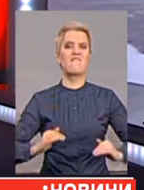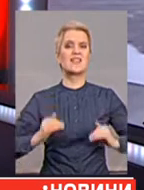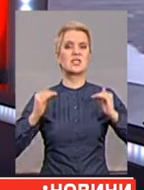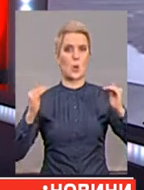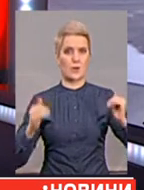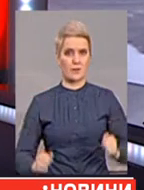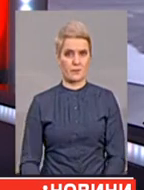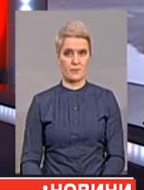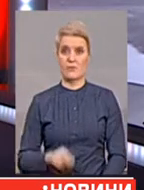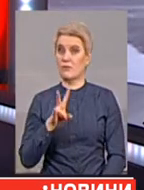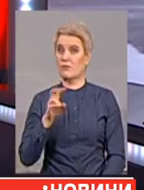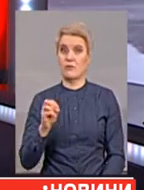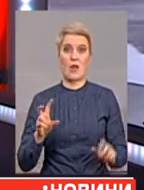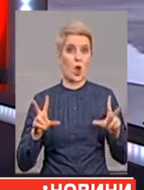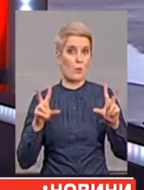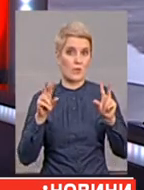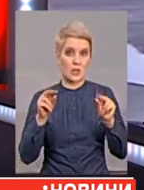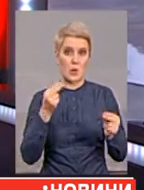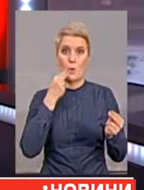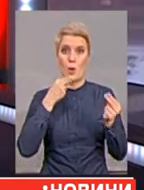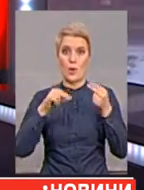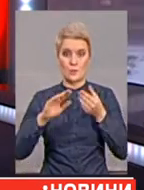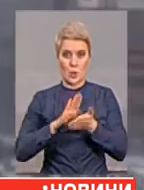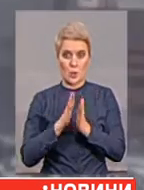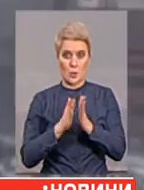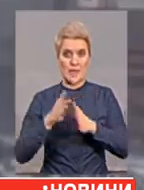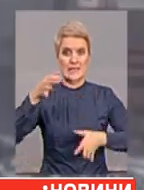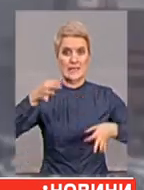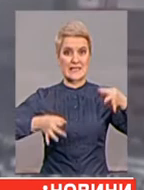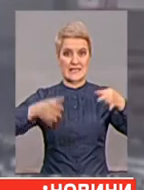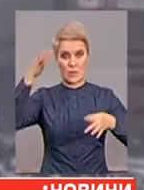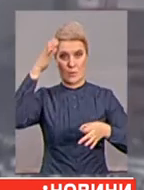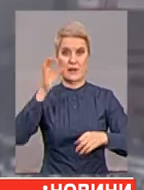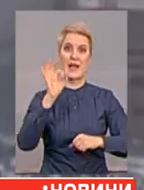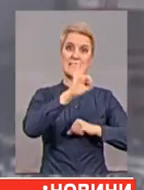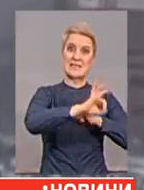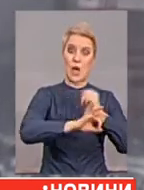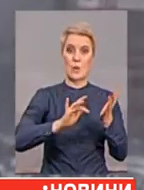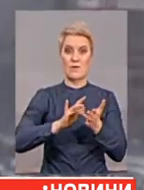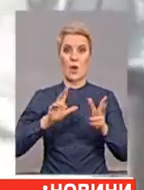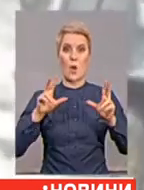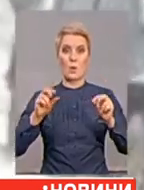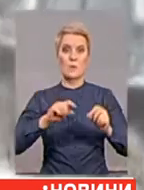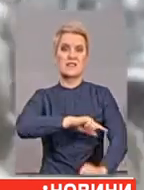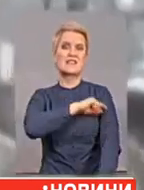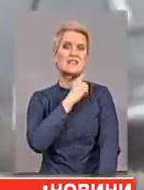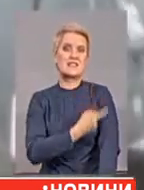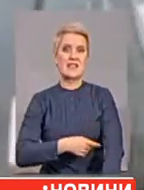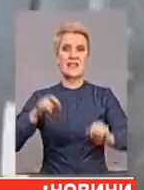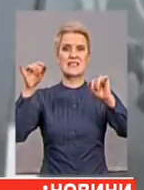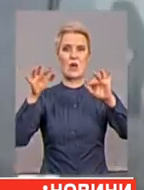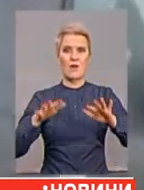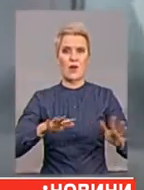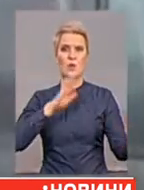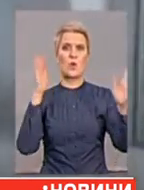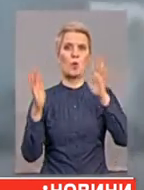Обіцяють поліпшення ситуації на автошляхах і синоптики. На заході у центрі країни прогнозують сильні снігопади, хуртовини і перемети на